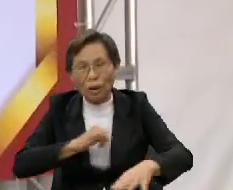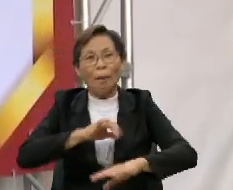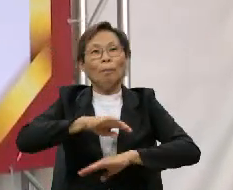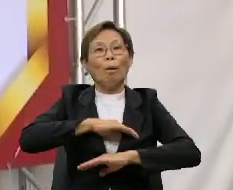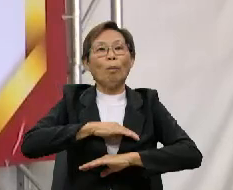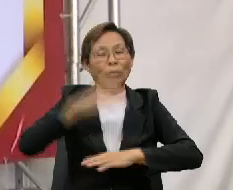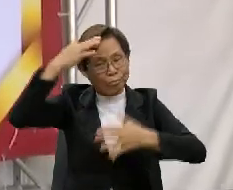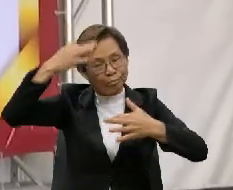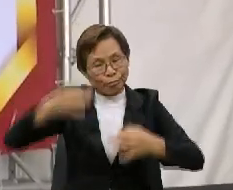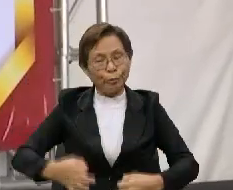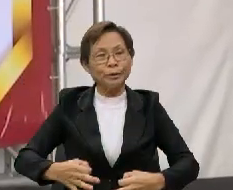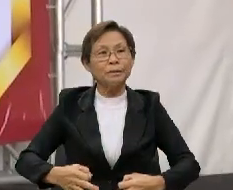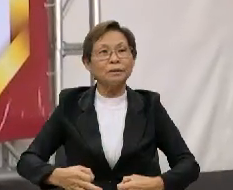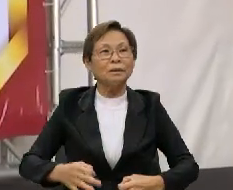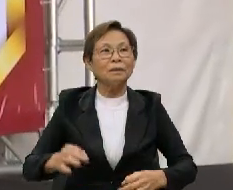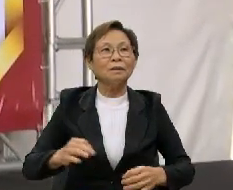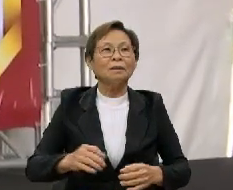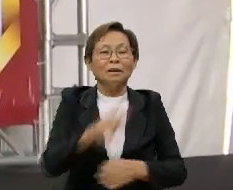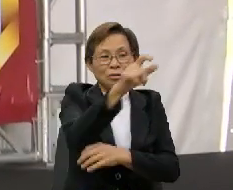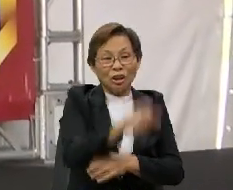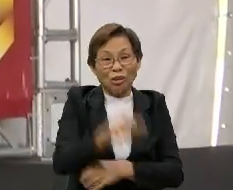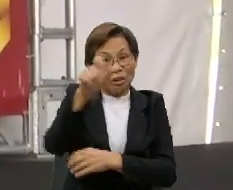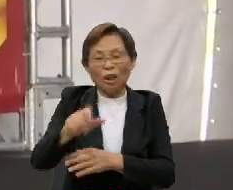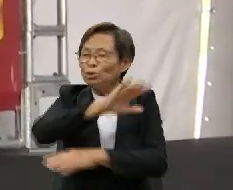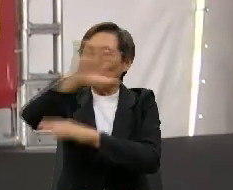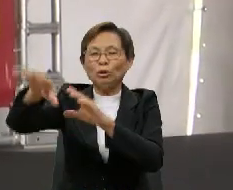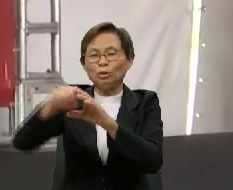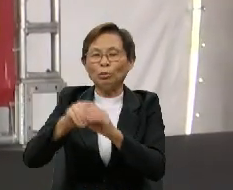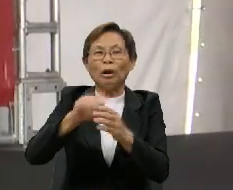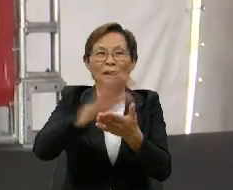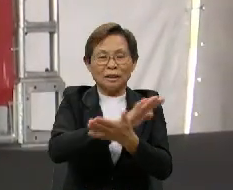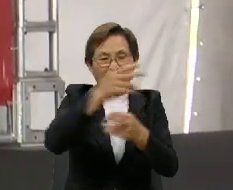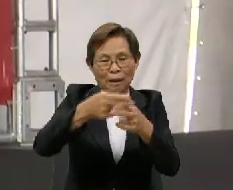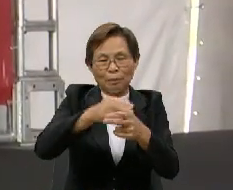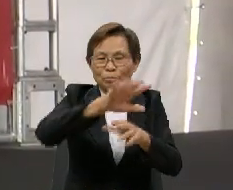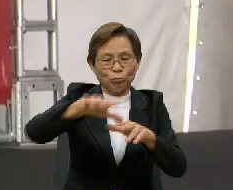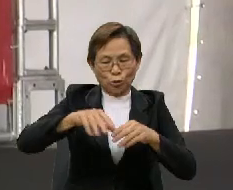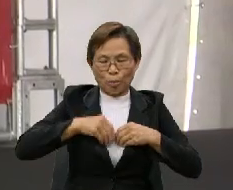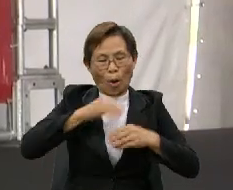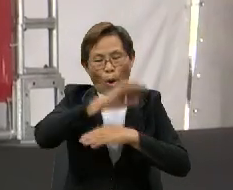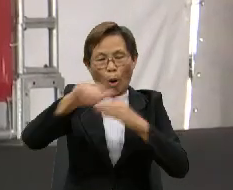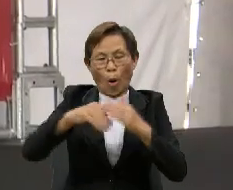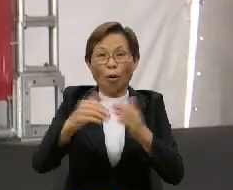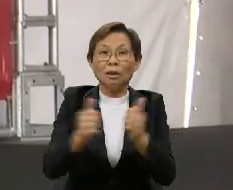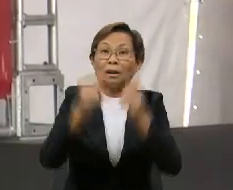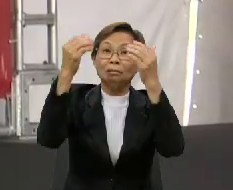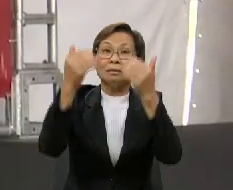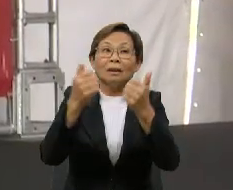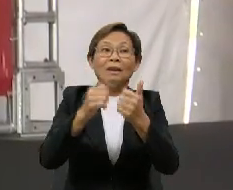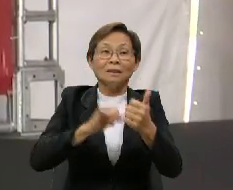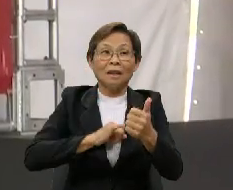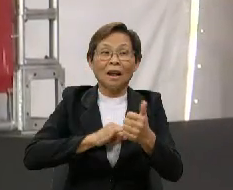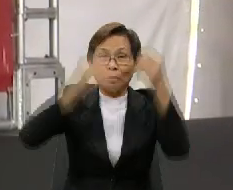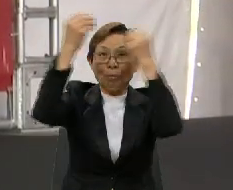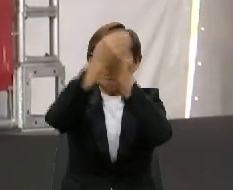hati memutuskan tiada calon yang ditolak kertas penamaannya. Dengan ini,